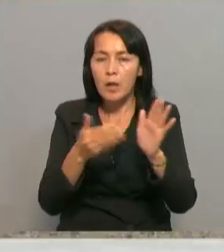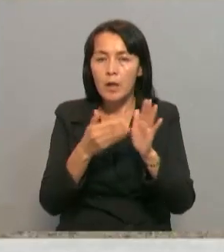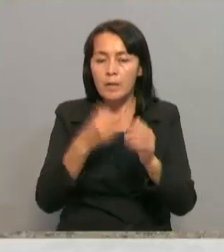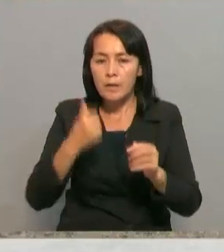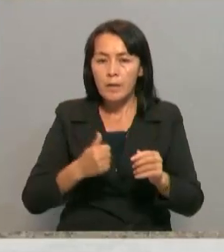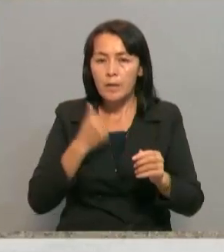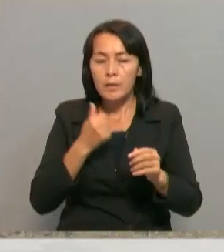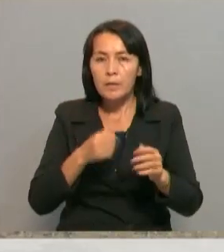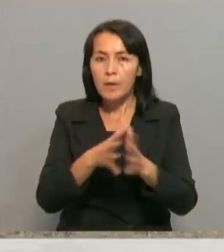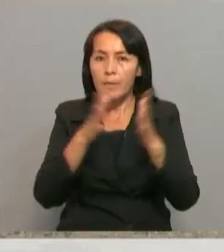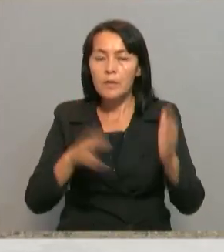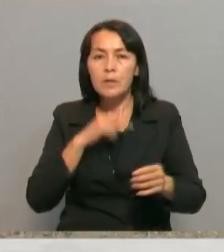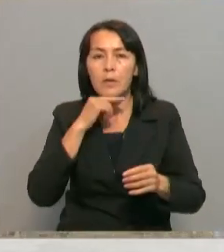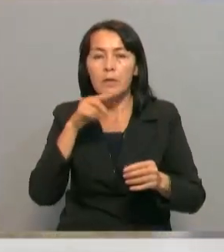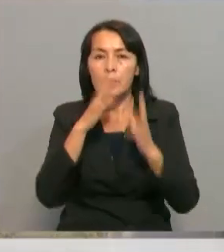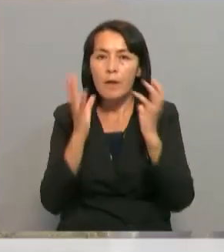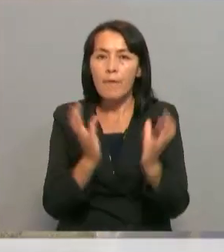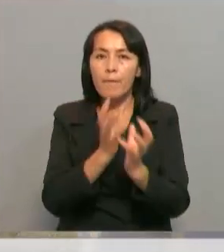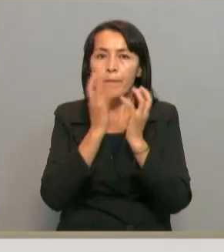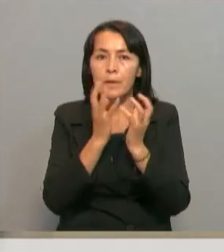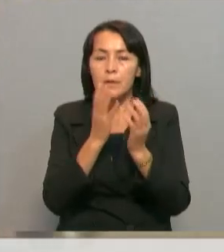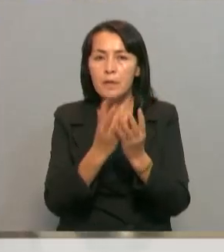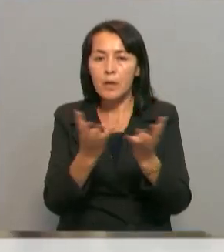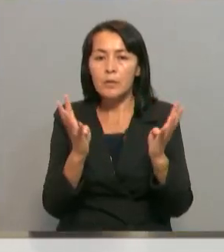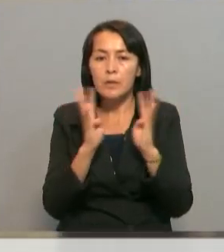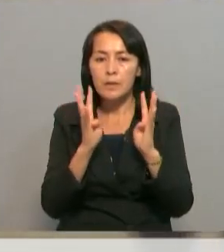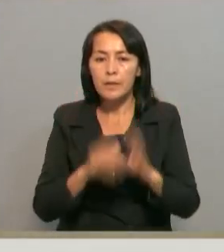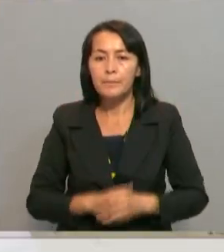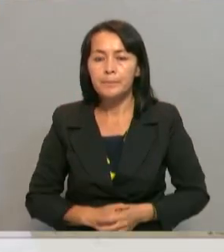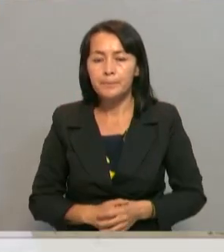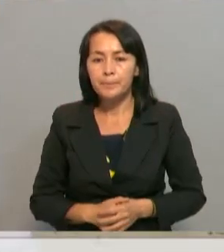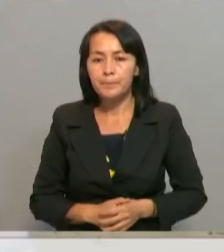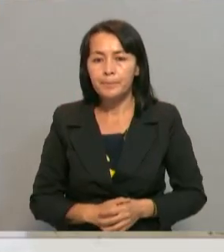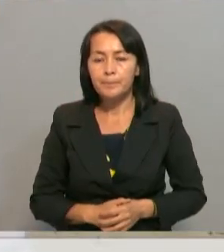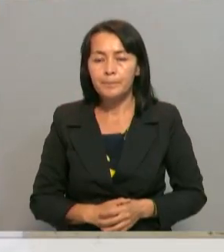активности поощрять внимание и бережное отношение к окружающей среде